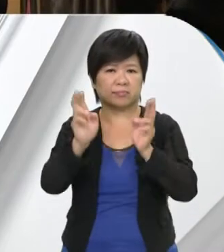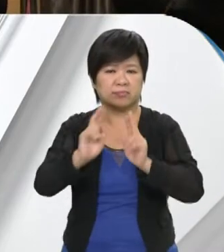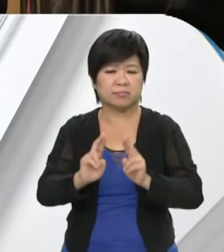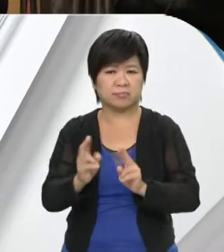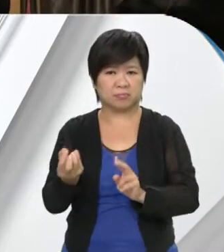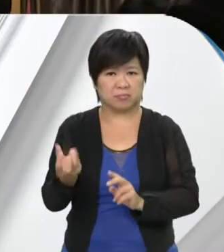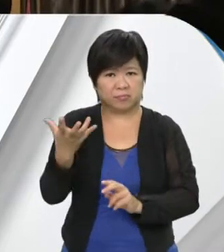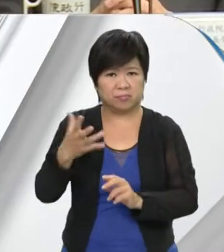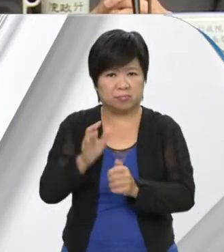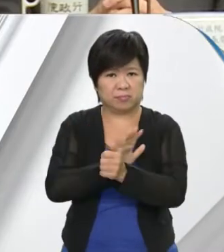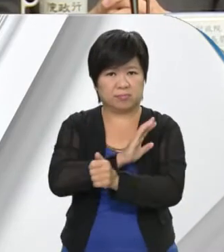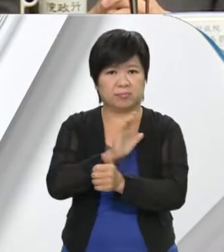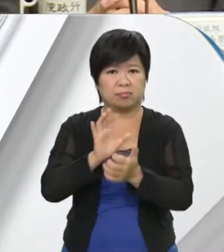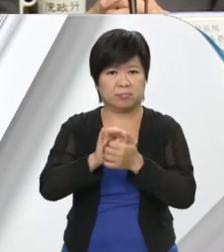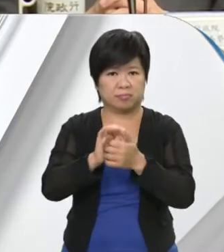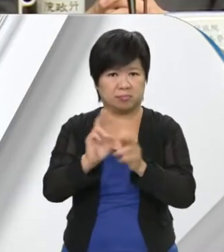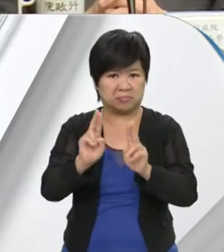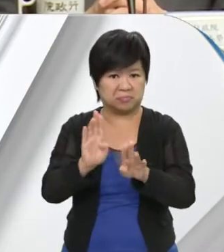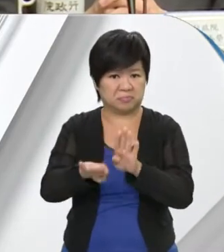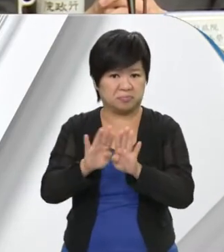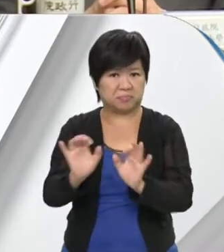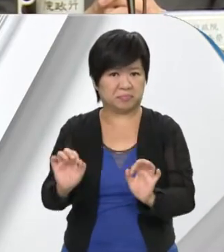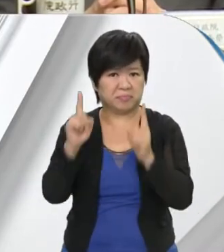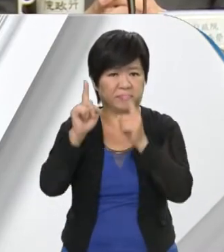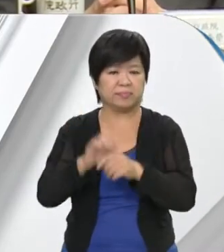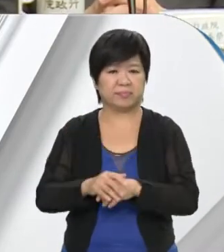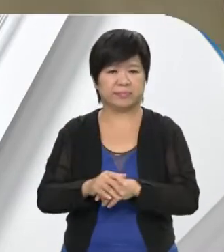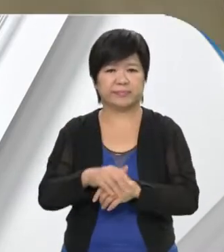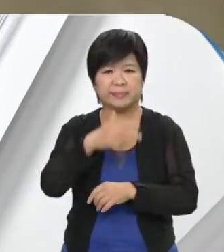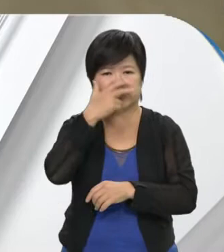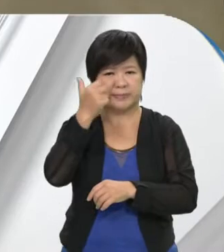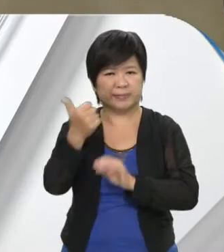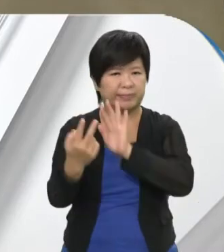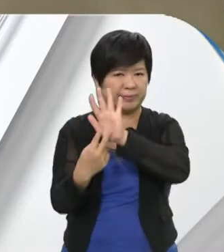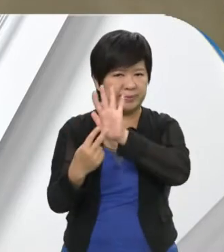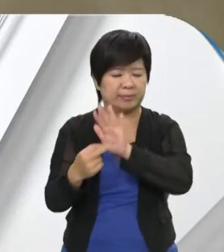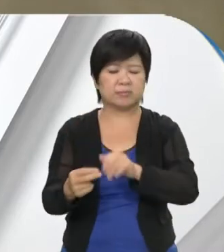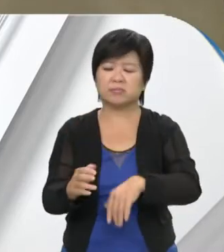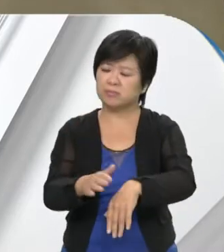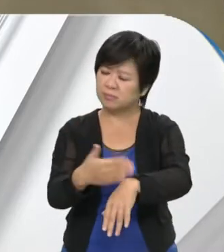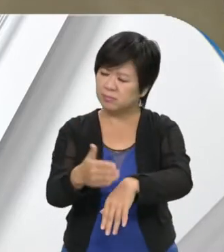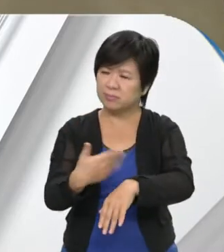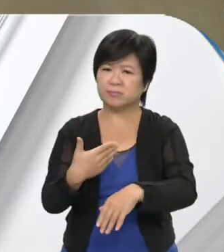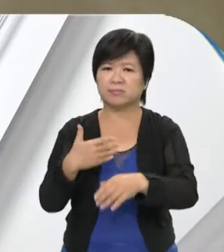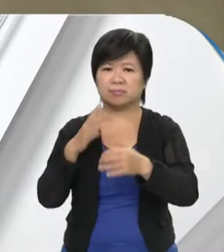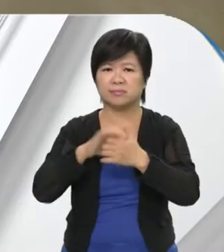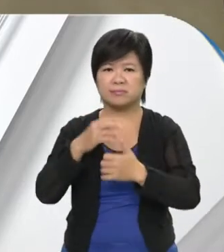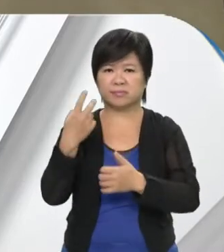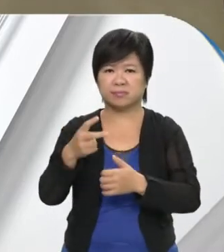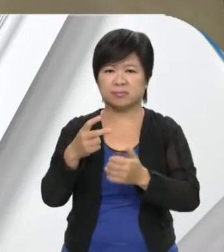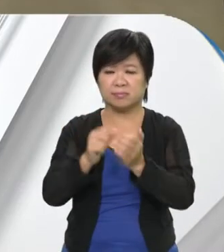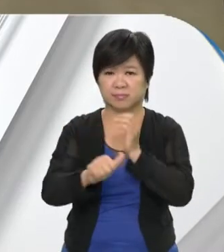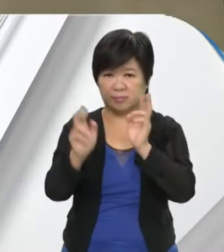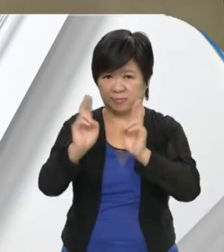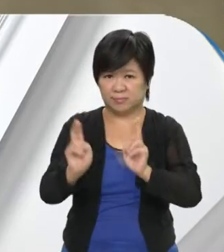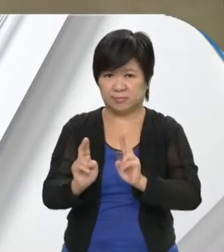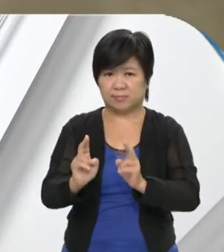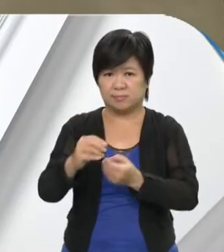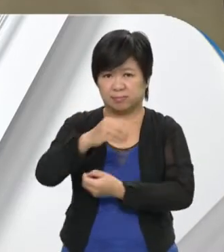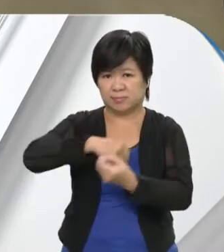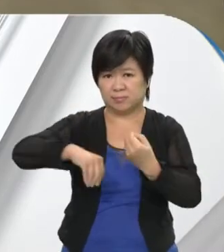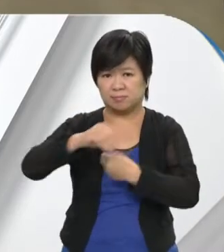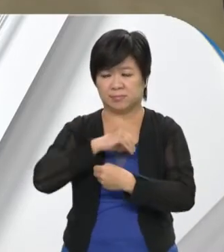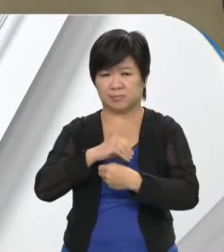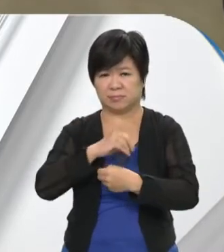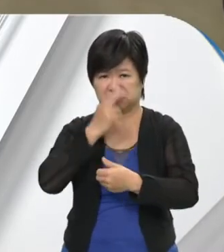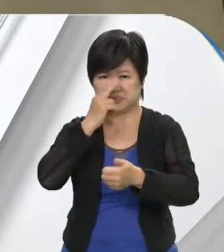会影响到天价么？赖清德没对外解释。 不会因为再生能源的运用，然后让